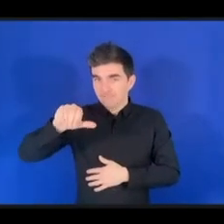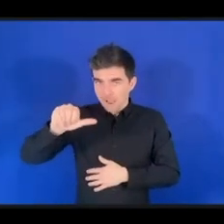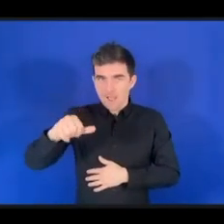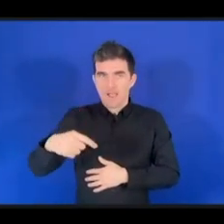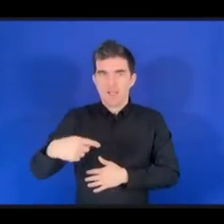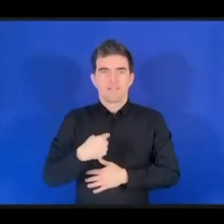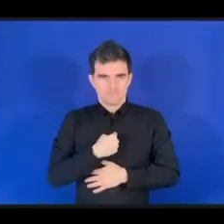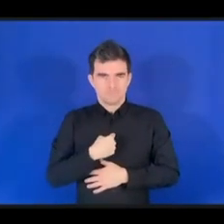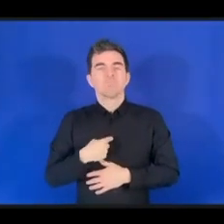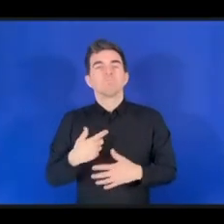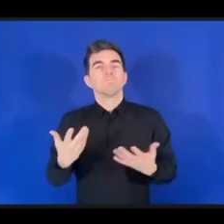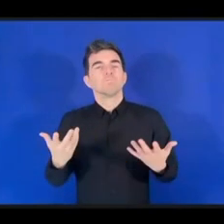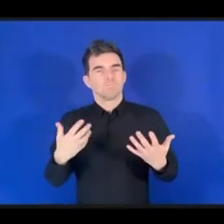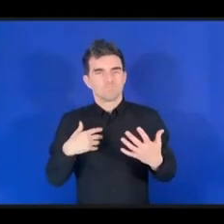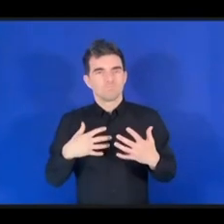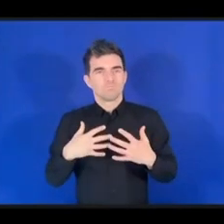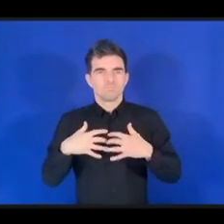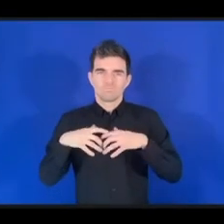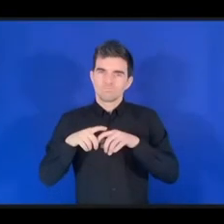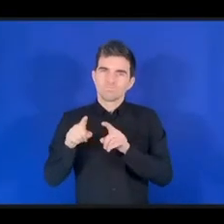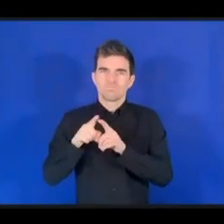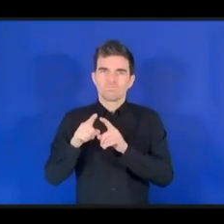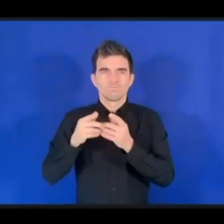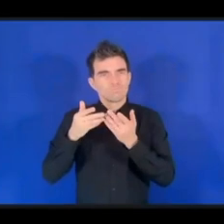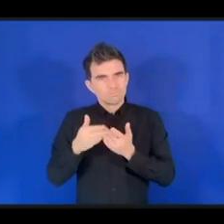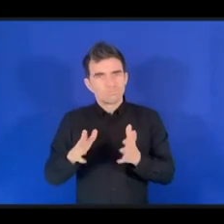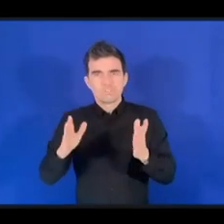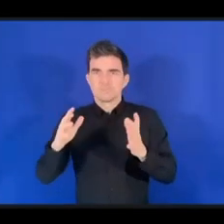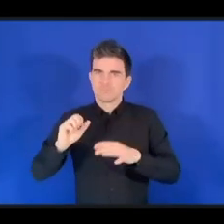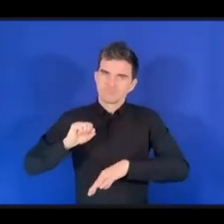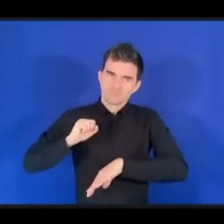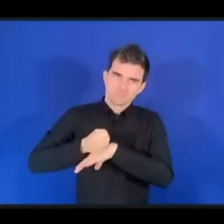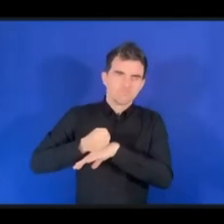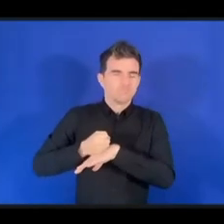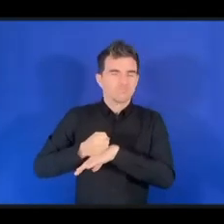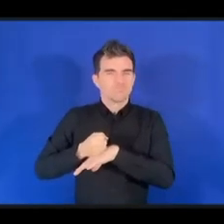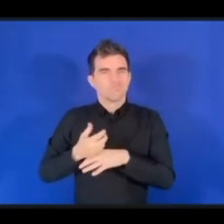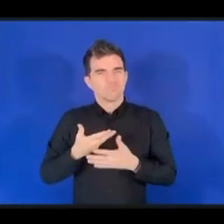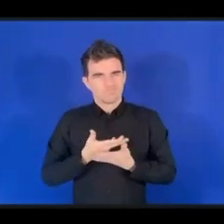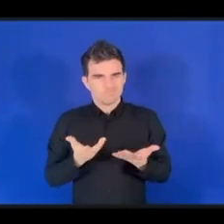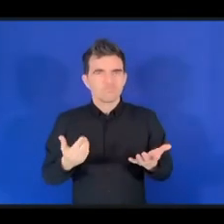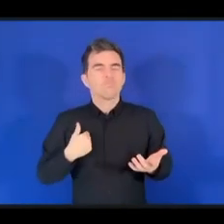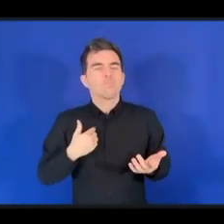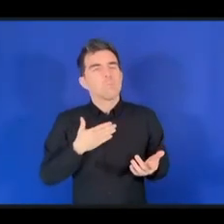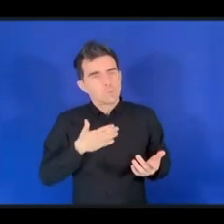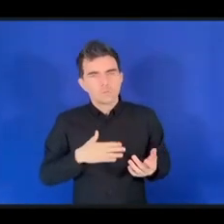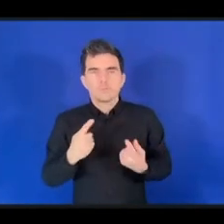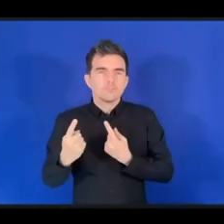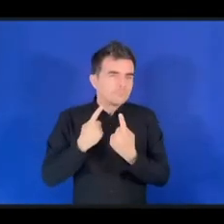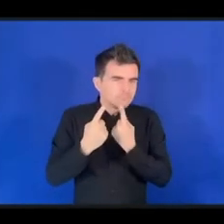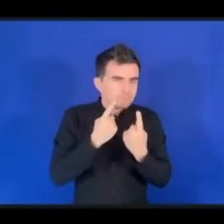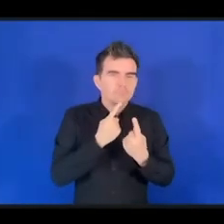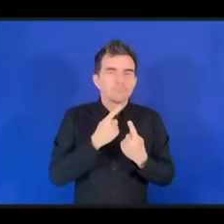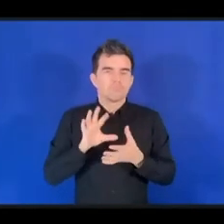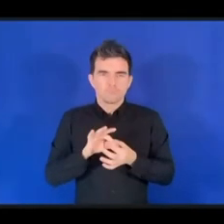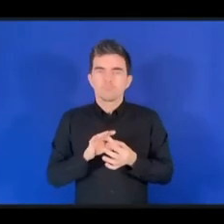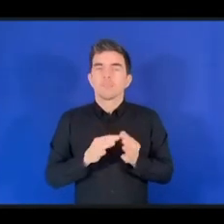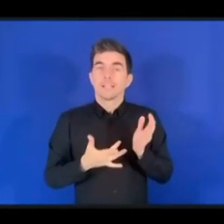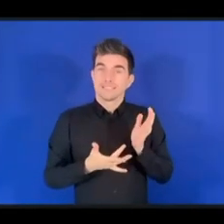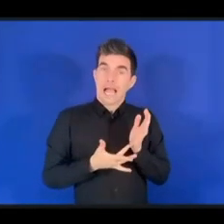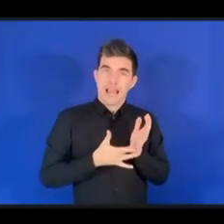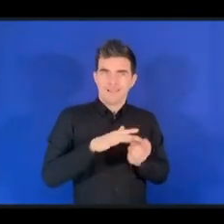ravi de pouvoir vous parler au nom de la communauté des techniques permettez-moi de commencer en exprimant mes remerci ement au gouvernement du